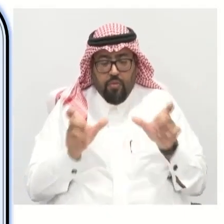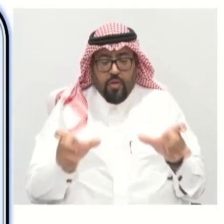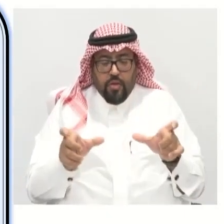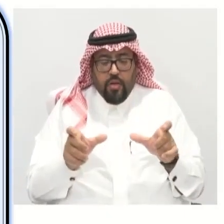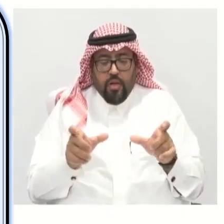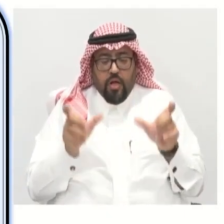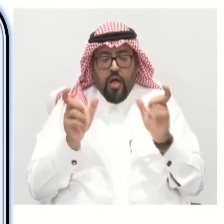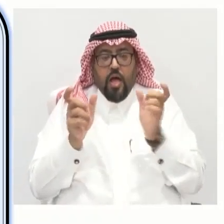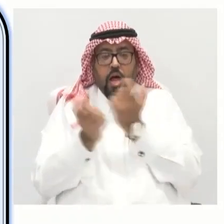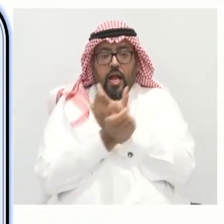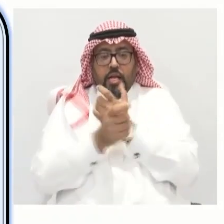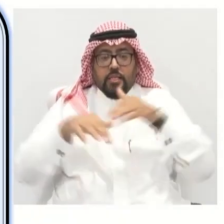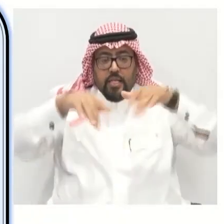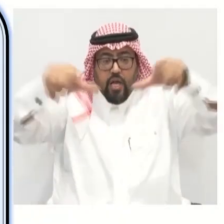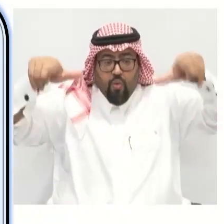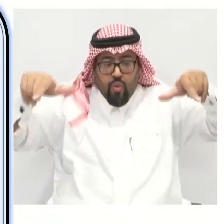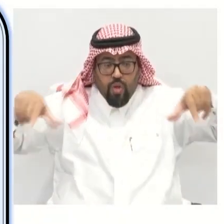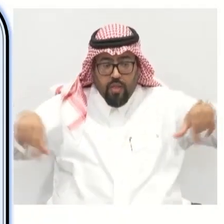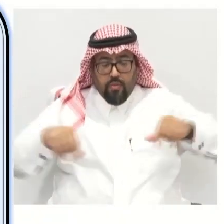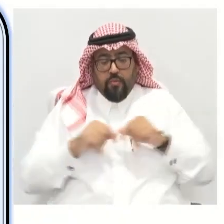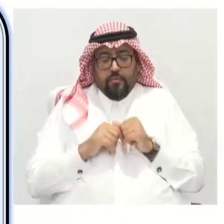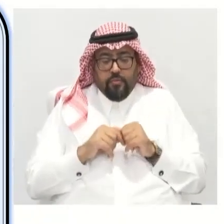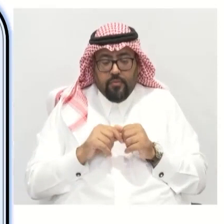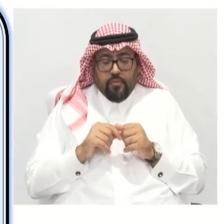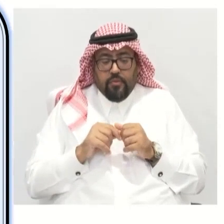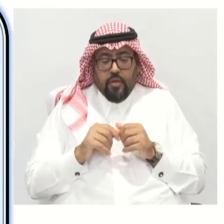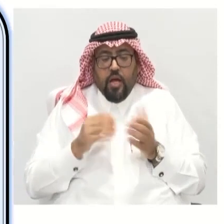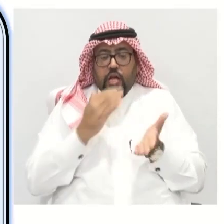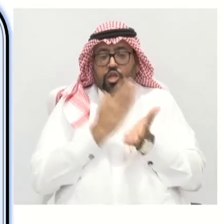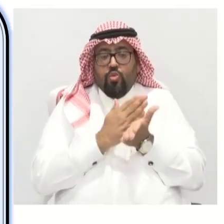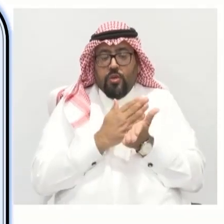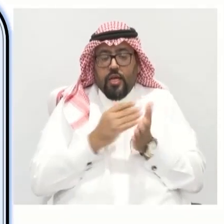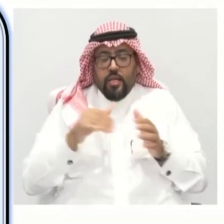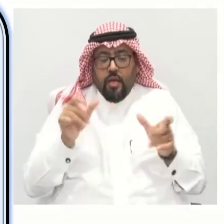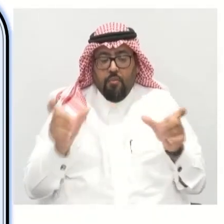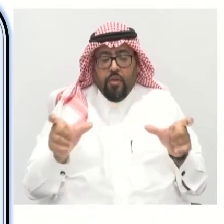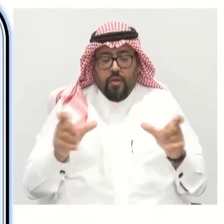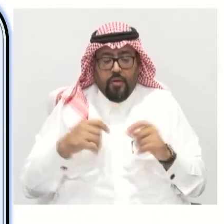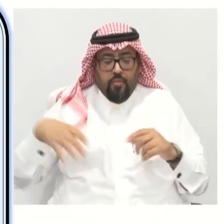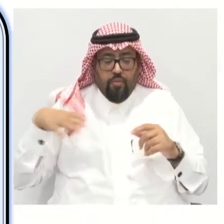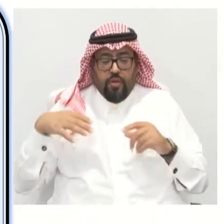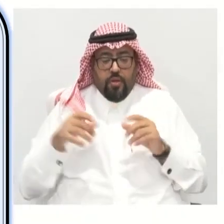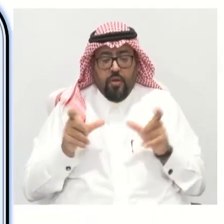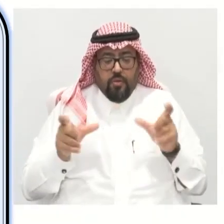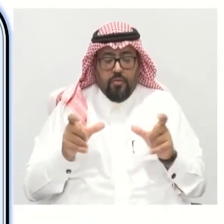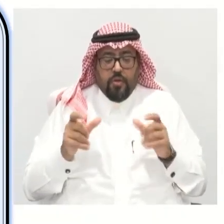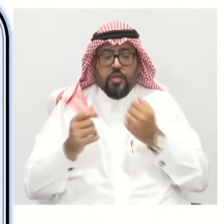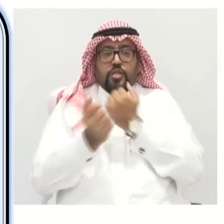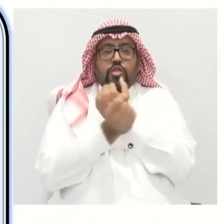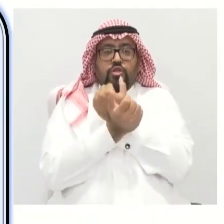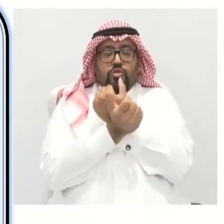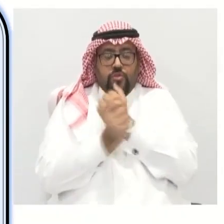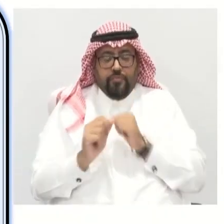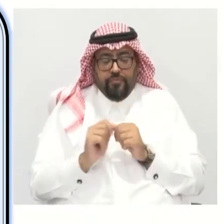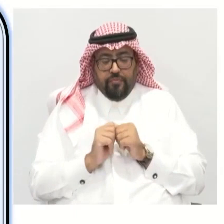العامه لحرس الحدود المديريه العامه للجوازات احسنتم ايضا المديريه العامه